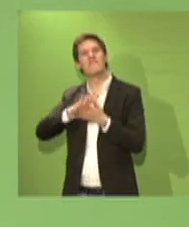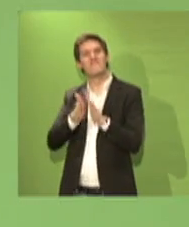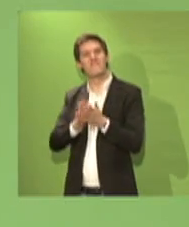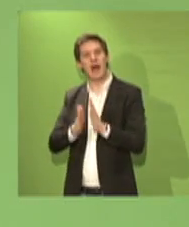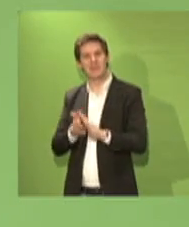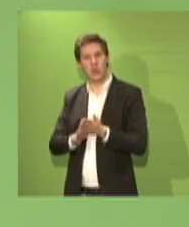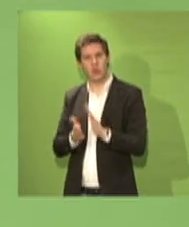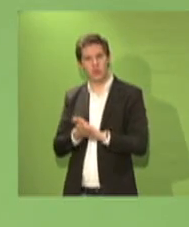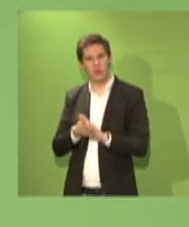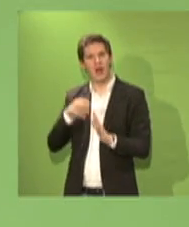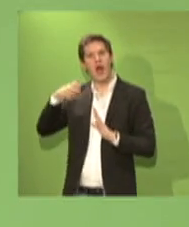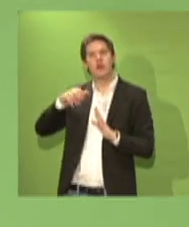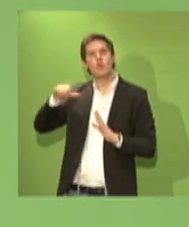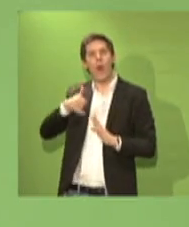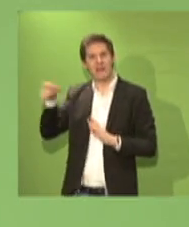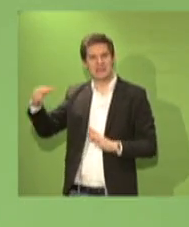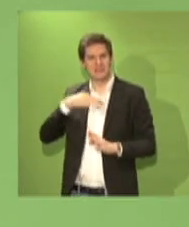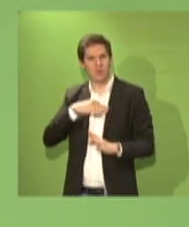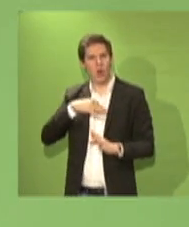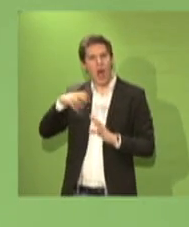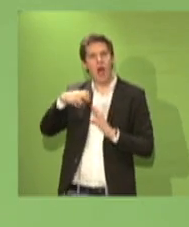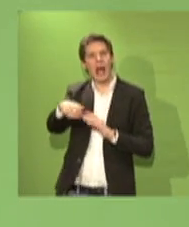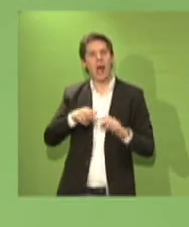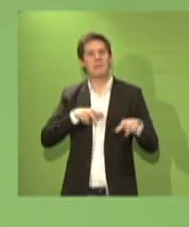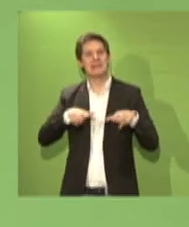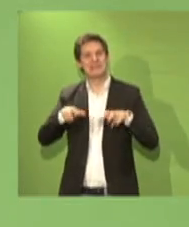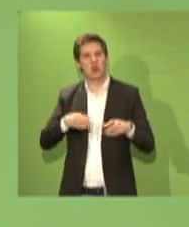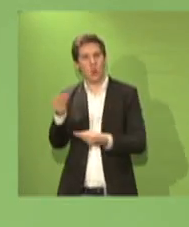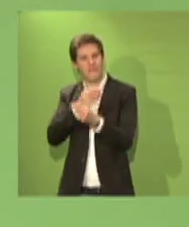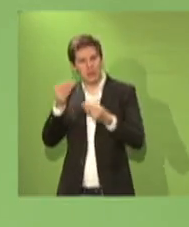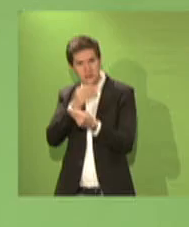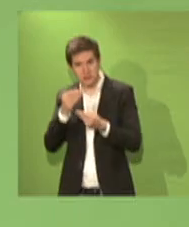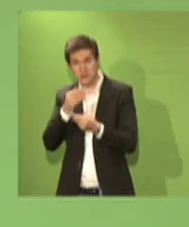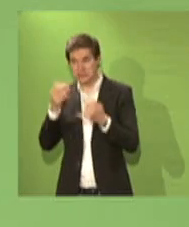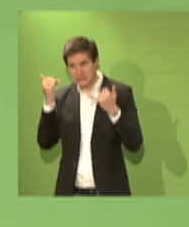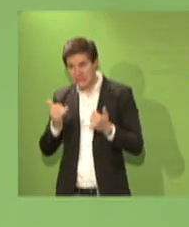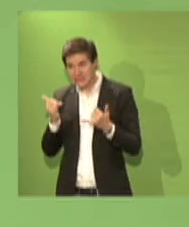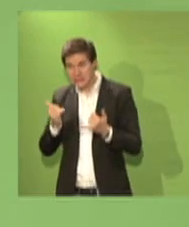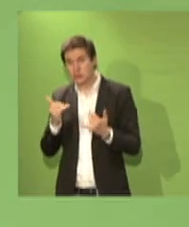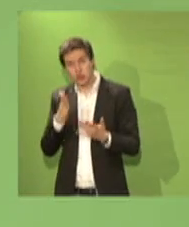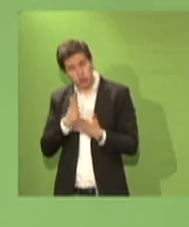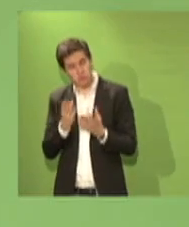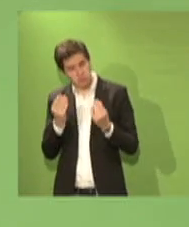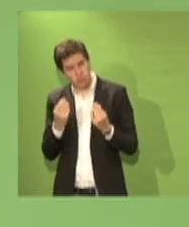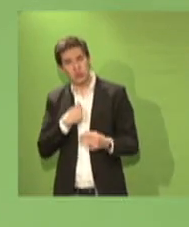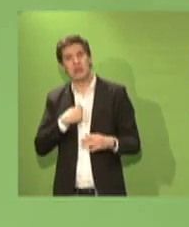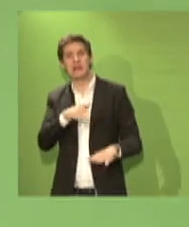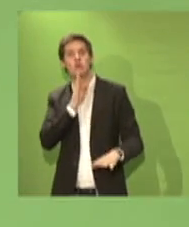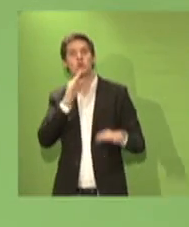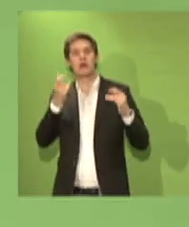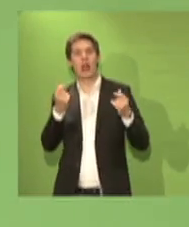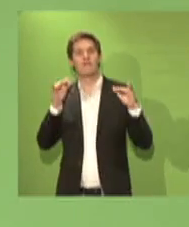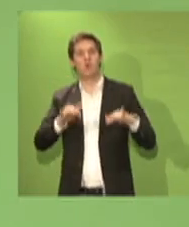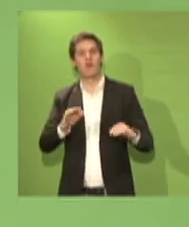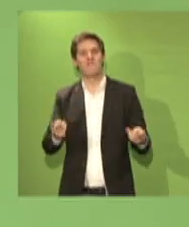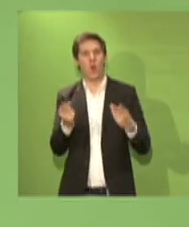der Agrarministerkonferenz geführt hat, entgegen dem bundesweiten Trend deutlich mehr Geld für unsere Förderungen zur Verfügung haben. Und